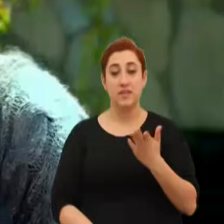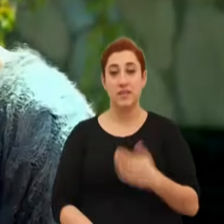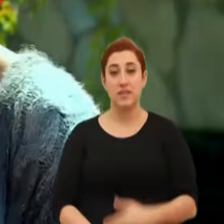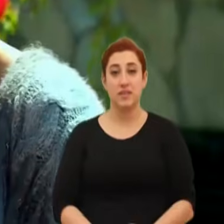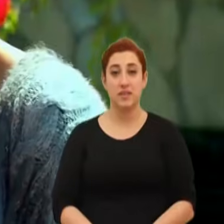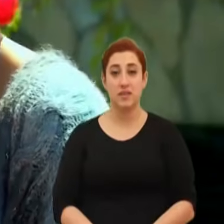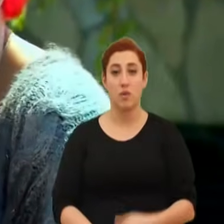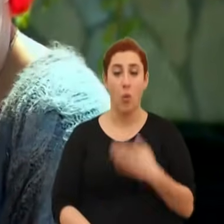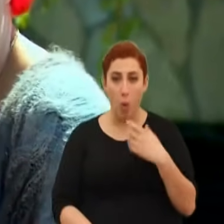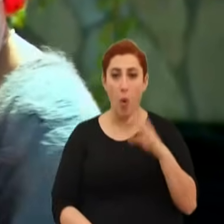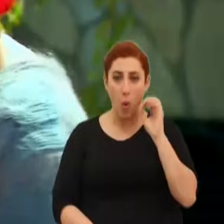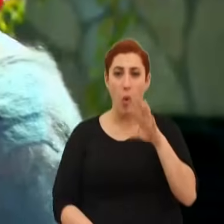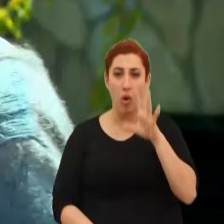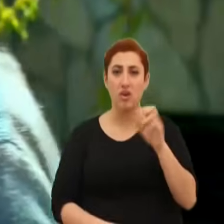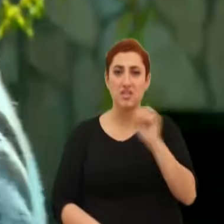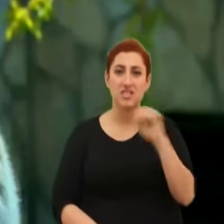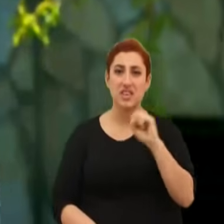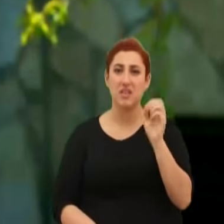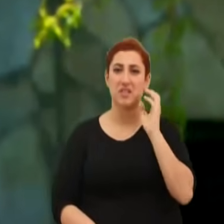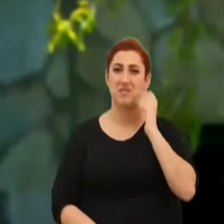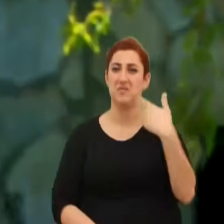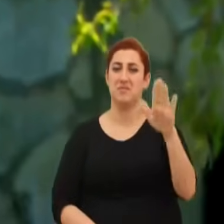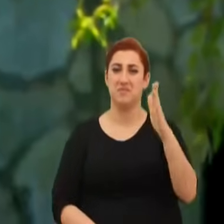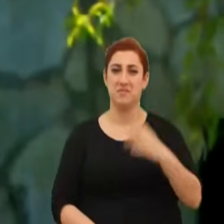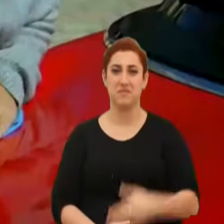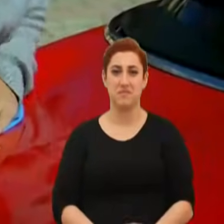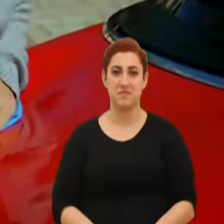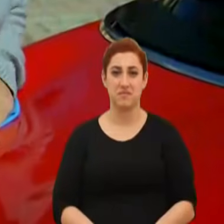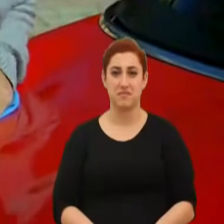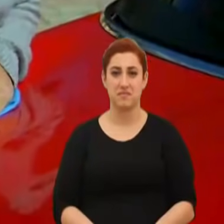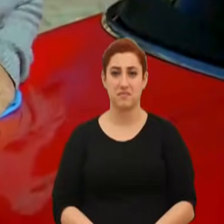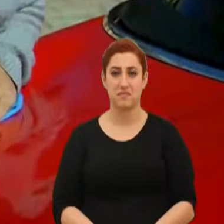Allah'ım. Koklayarak siliyor.